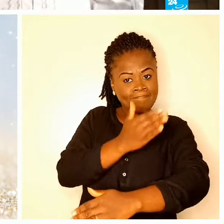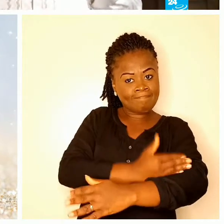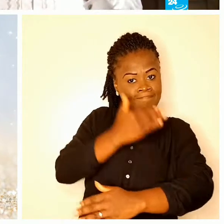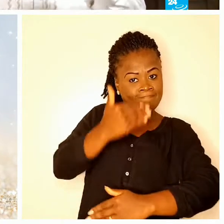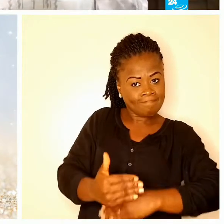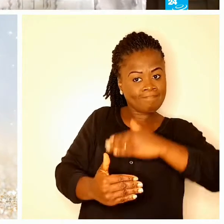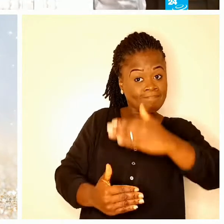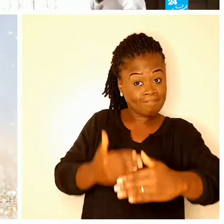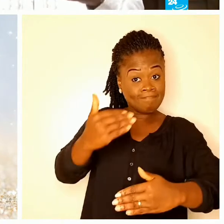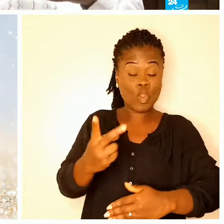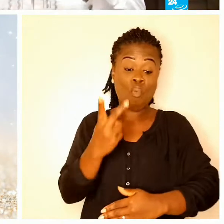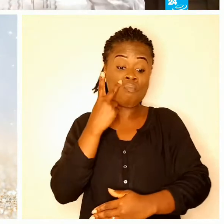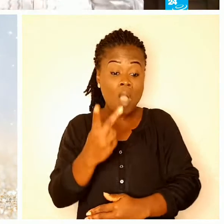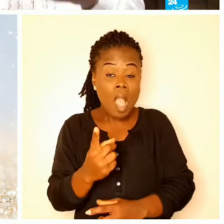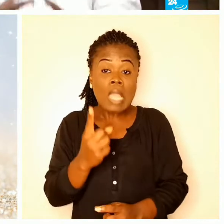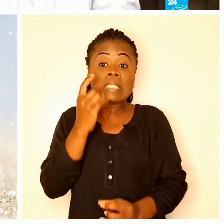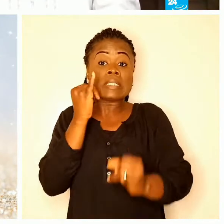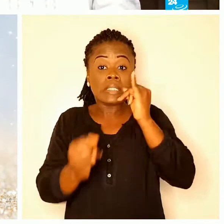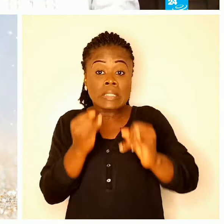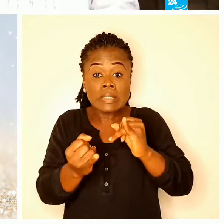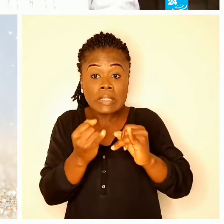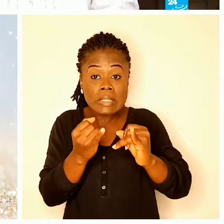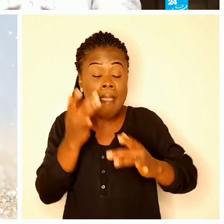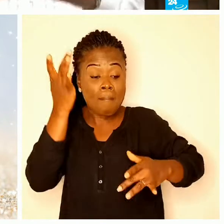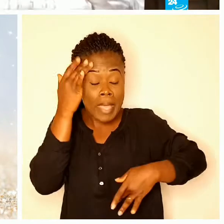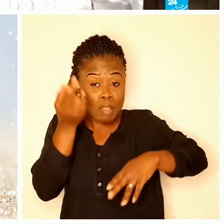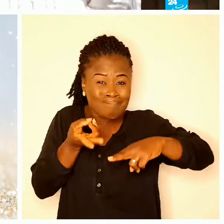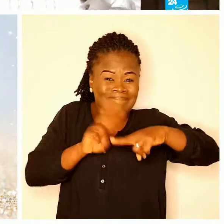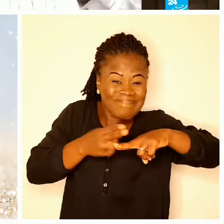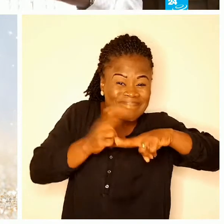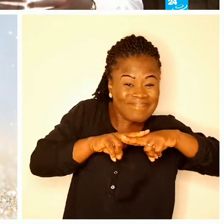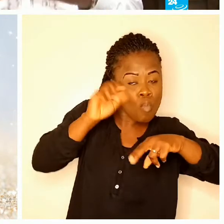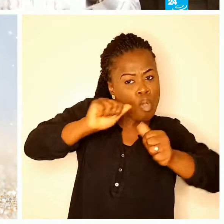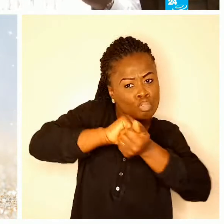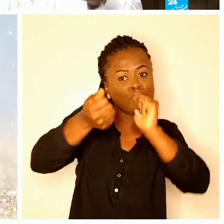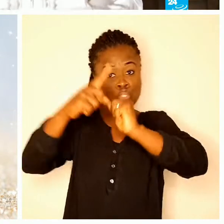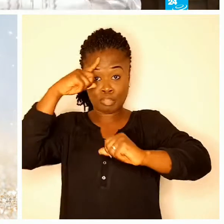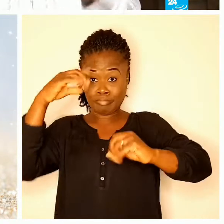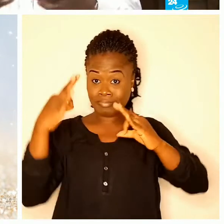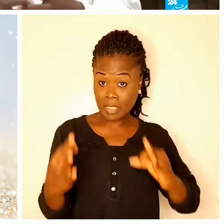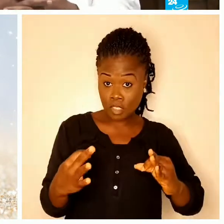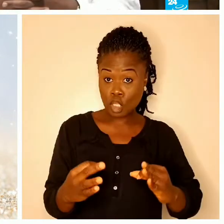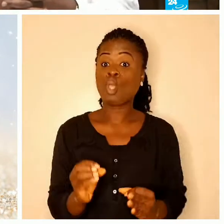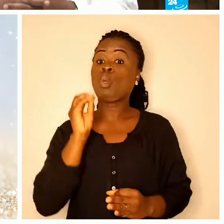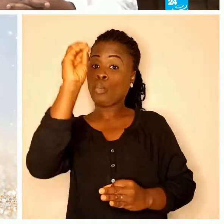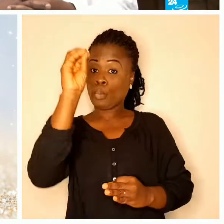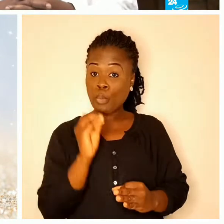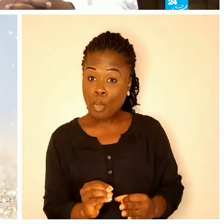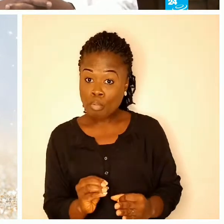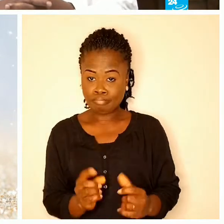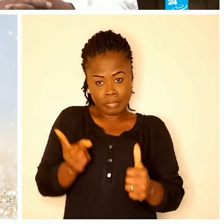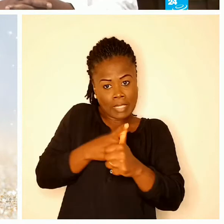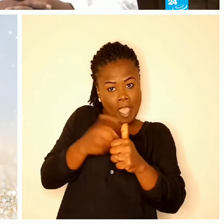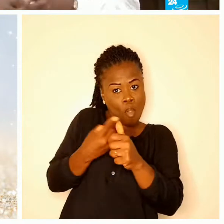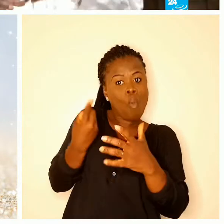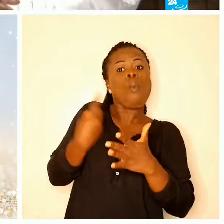et d'adapter ses ripostes et ses réponses aux résultats obtenus. Ce qui fait que la première mesure a été la fermeture